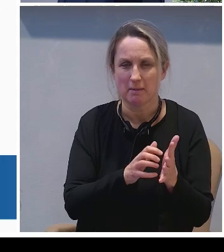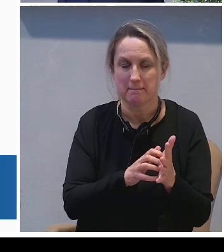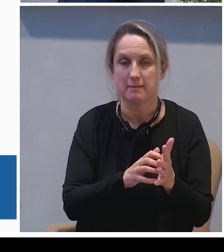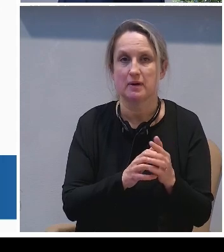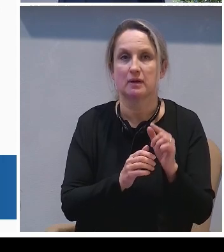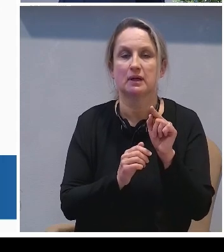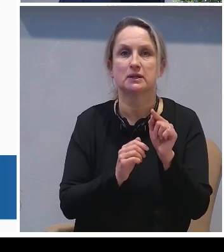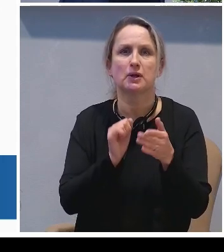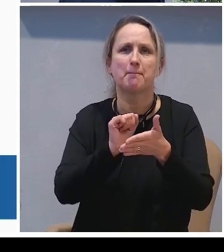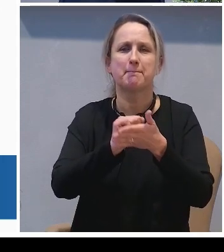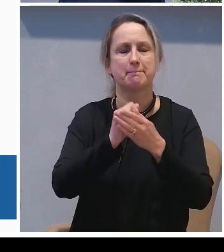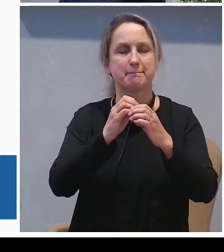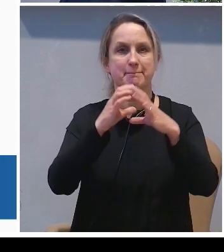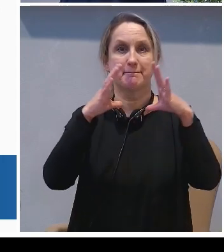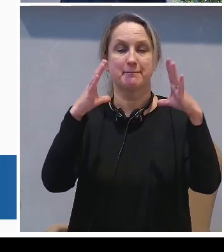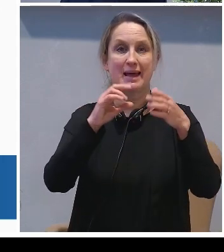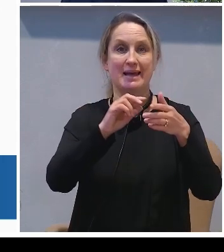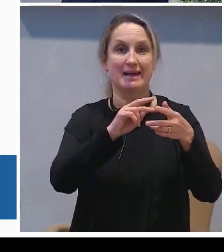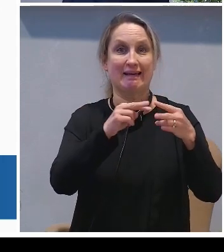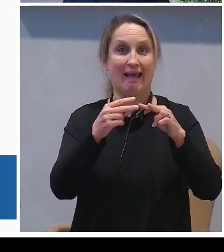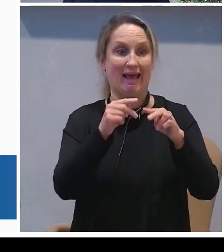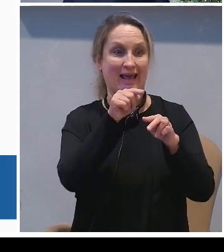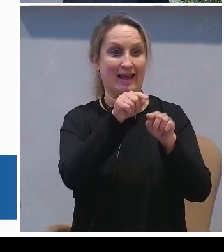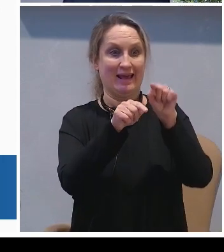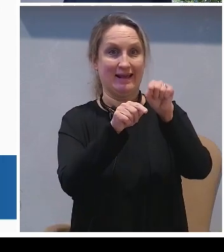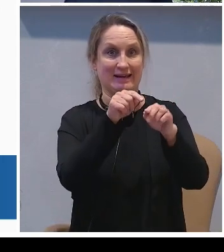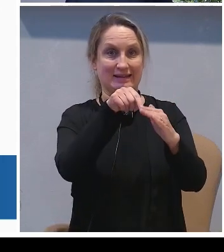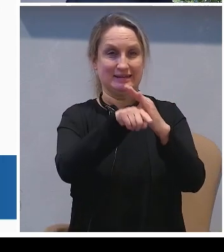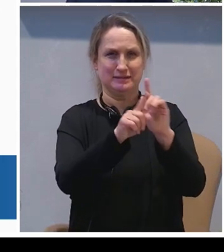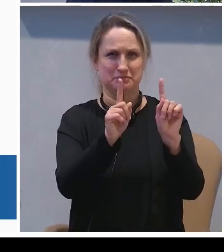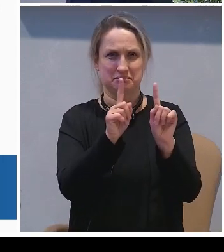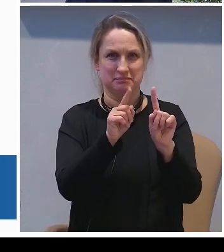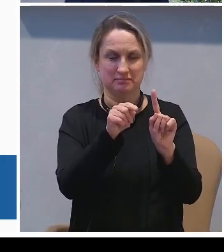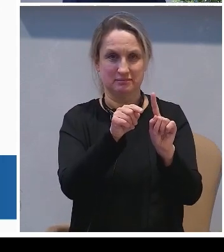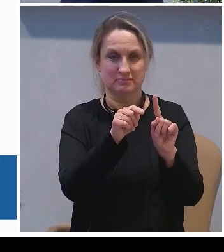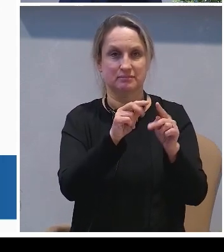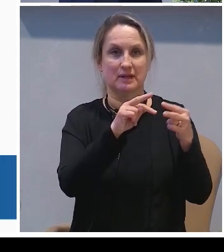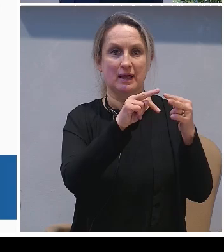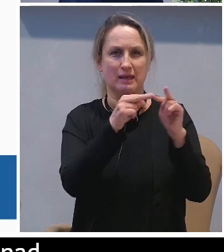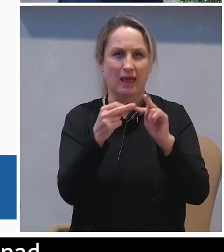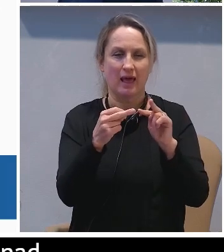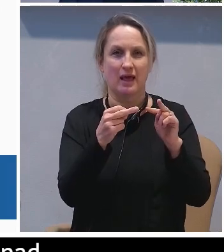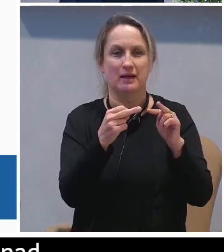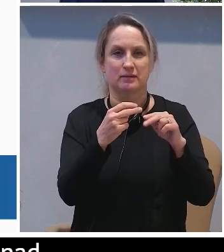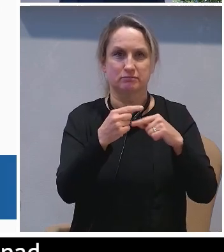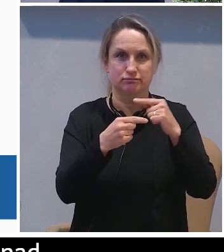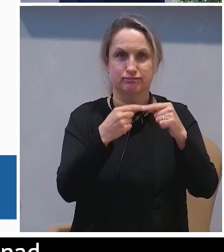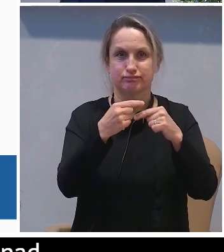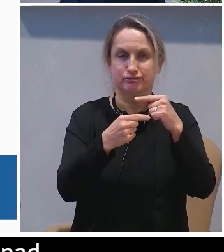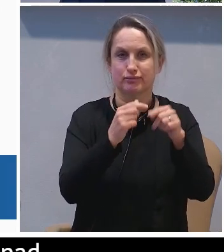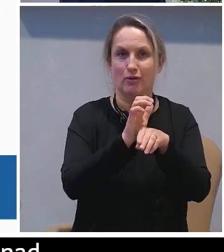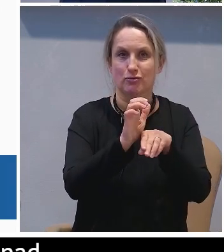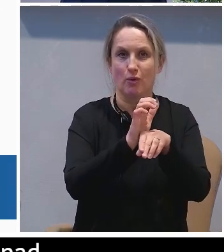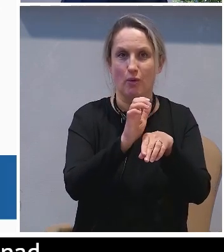Et see on nonsense piltlikult öeldes mutation selline before. geenimuutus, The et nonsense kui geeni mutation järjest is a nagu change in a toodetakse, siis kui gene see tuleb, siis where